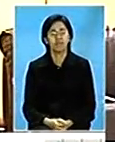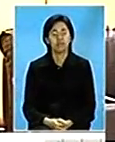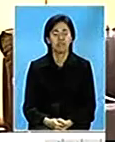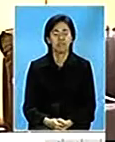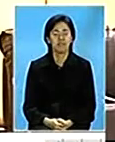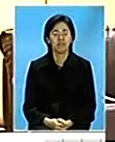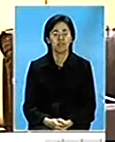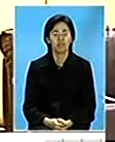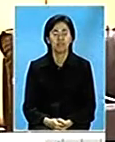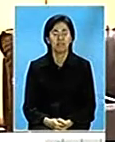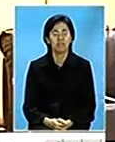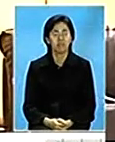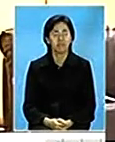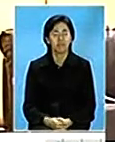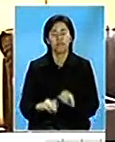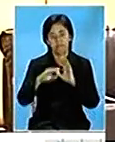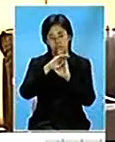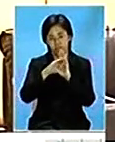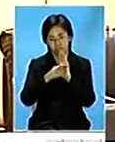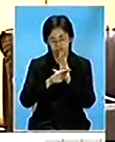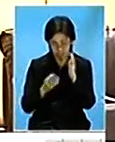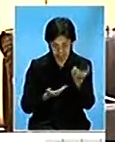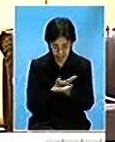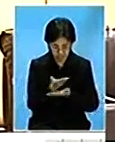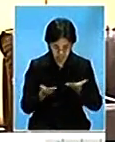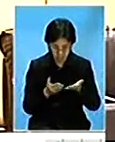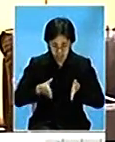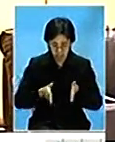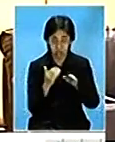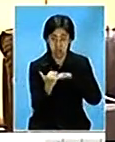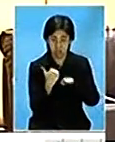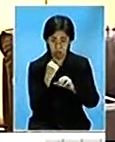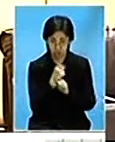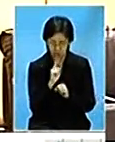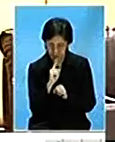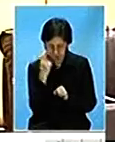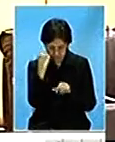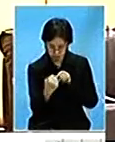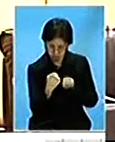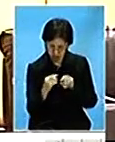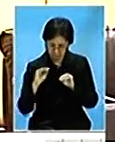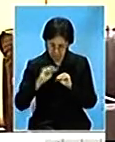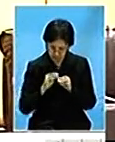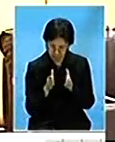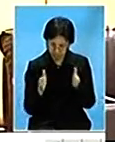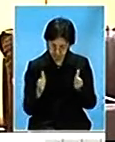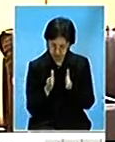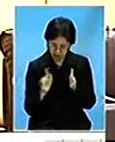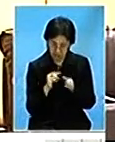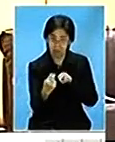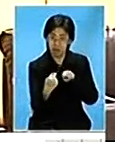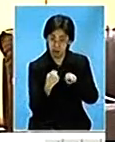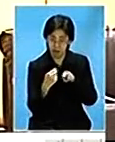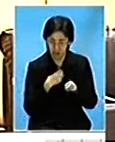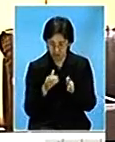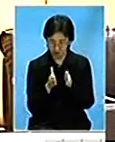มันมีเกณฑ์ในการพิจารณาเพื่อปรับปรุงขนาดทางที่ท่านต้องการให้เป็น4ช่องทางจ